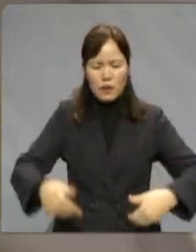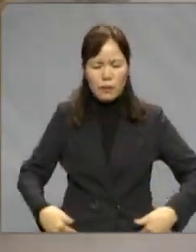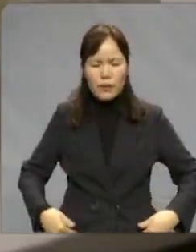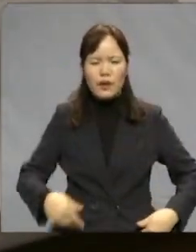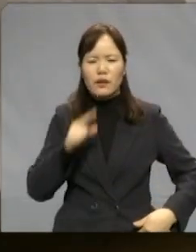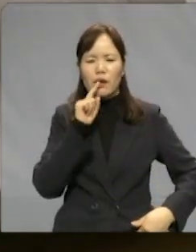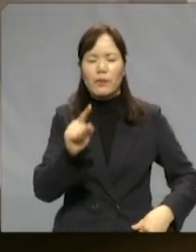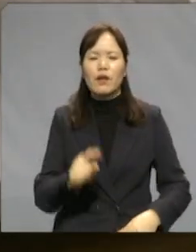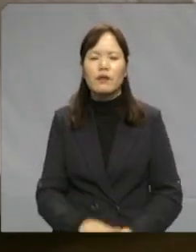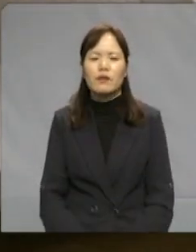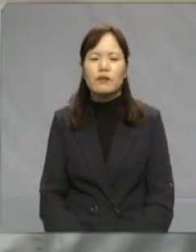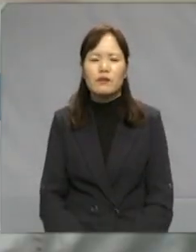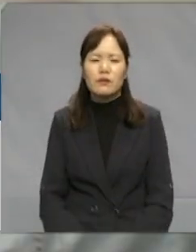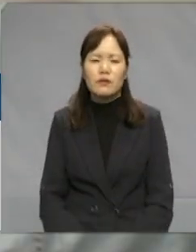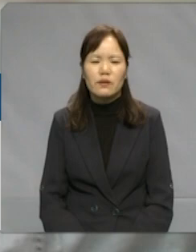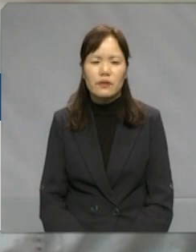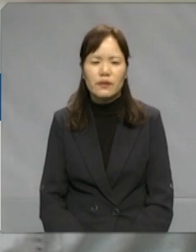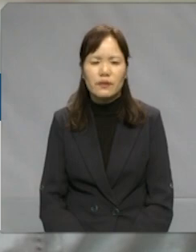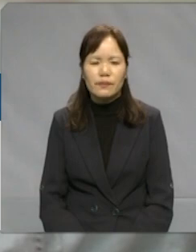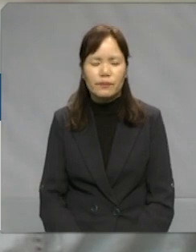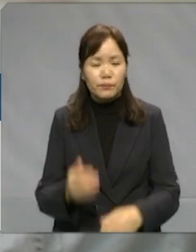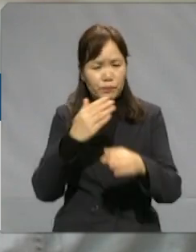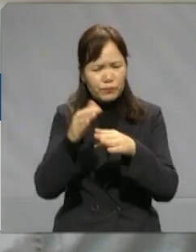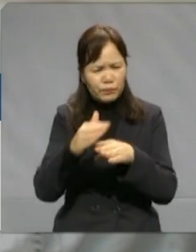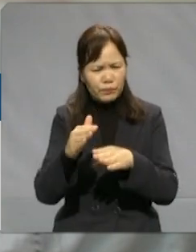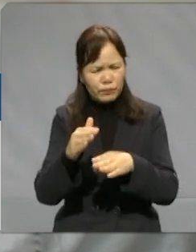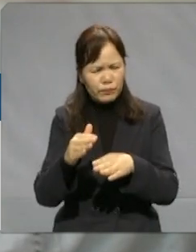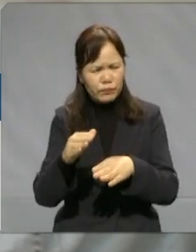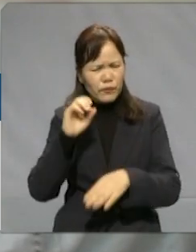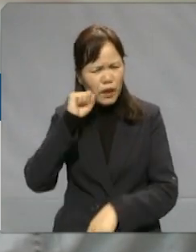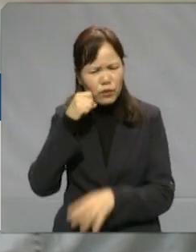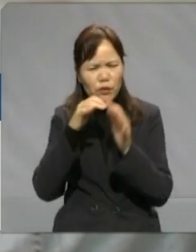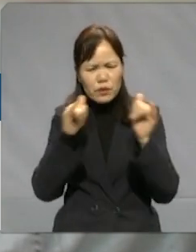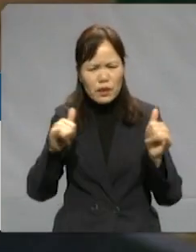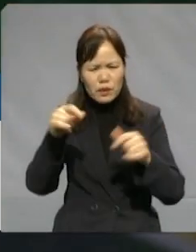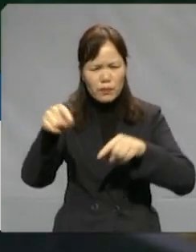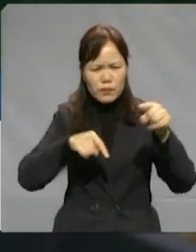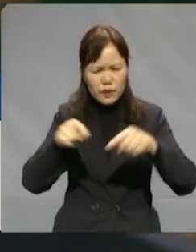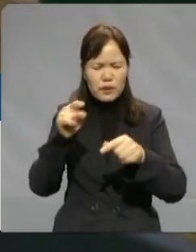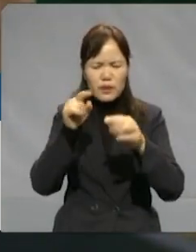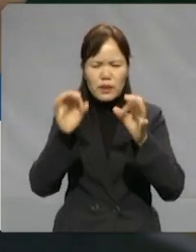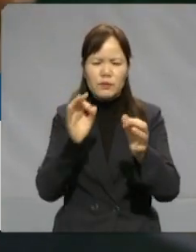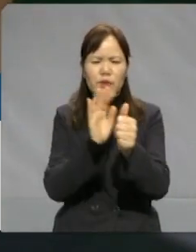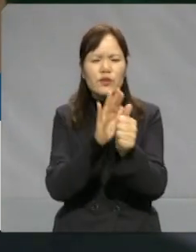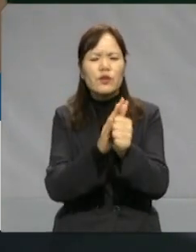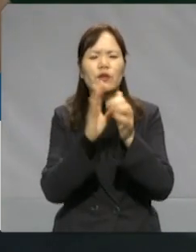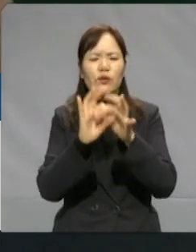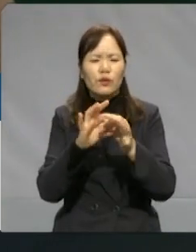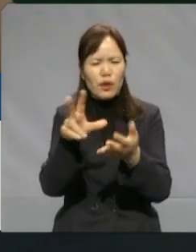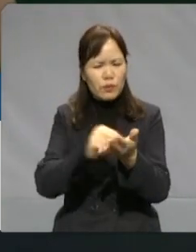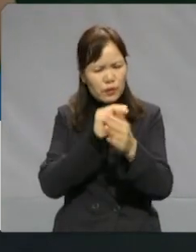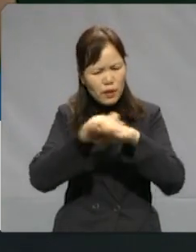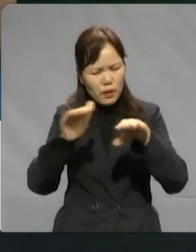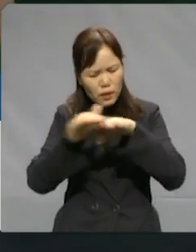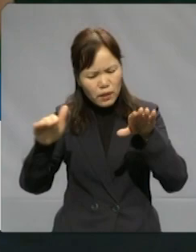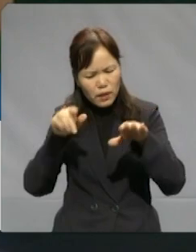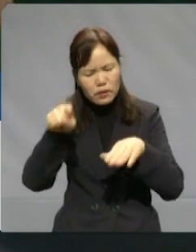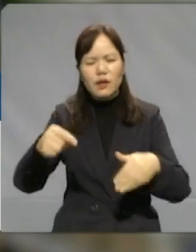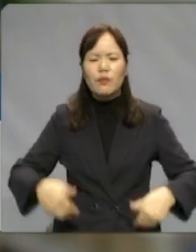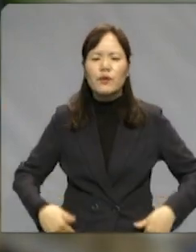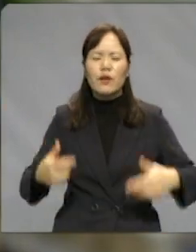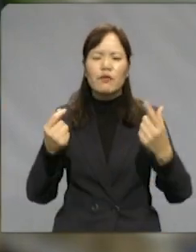나옵니다 상관 능력이 떨어지는 분들은 정책 금융적인 지원을 통해서 문제를 해결해 나가는 것이 현재는 필요한